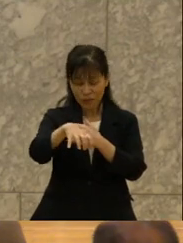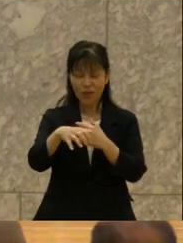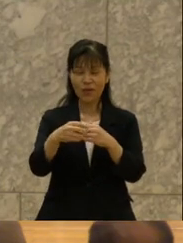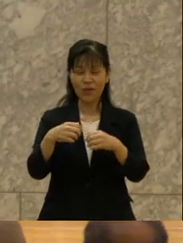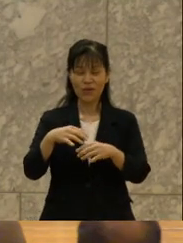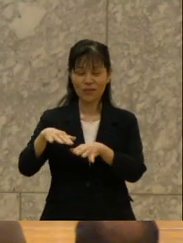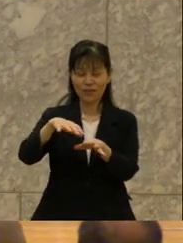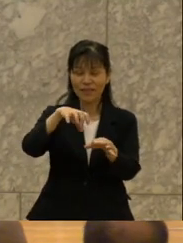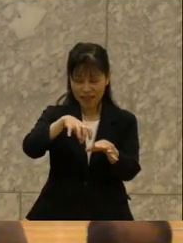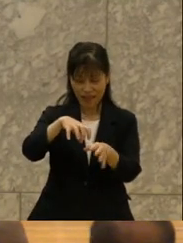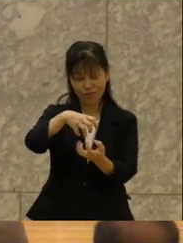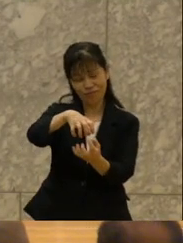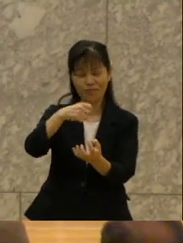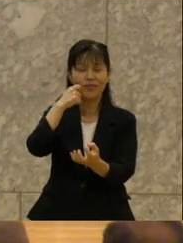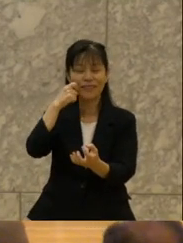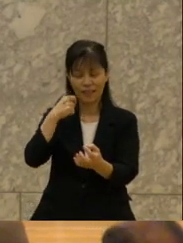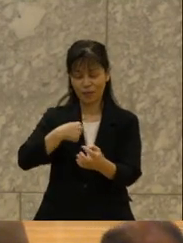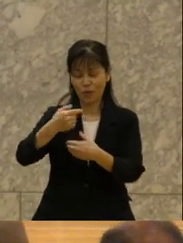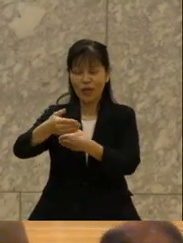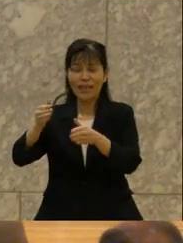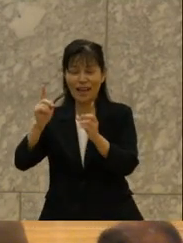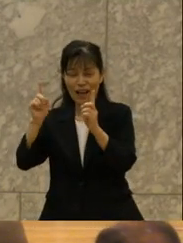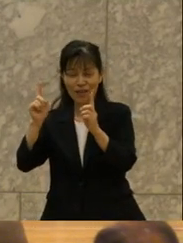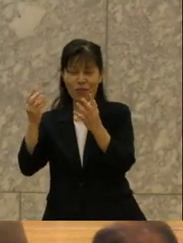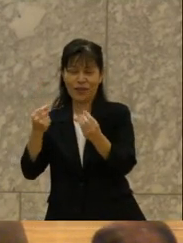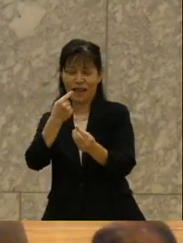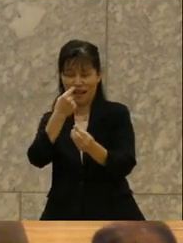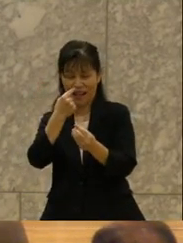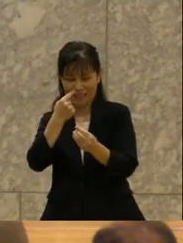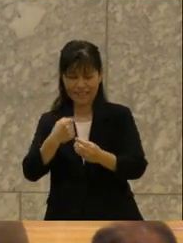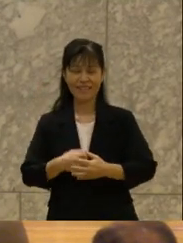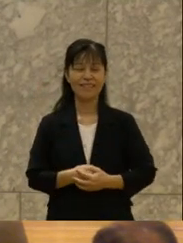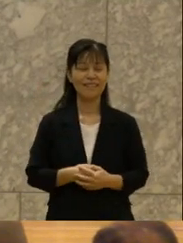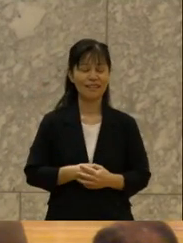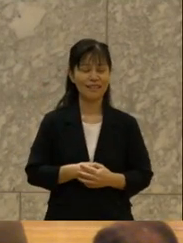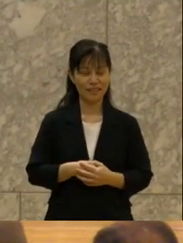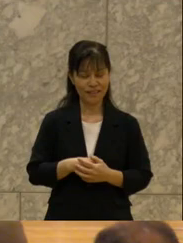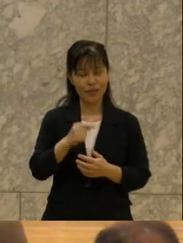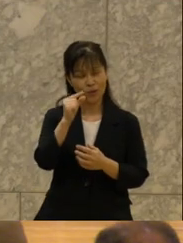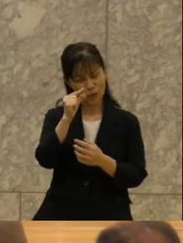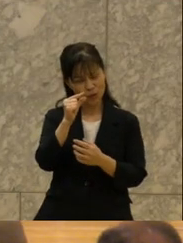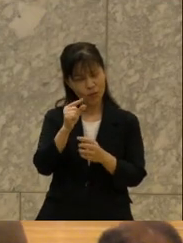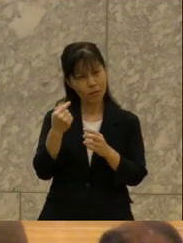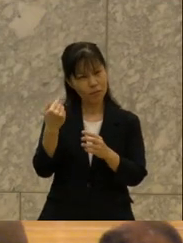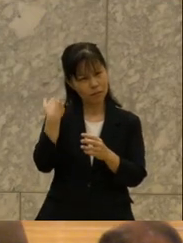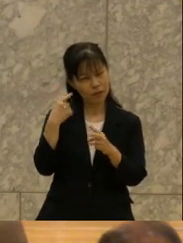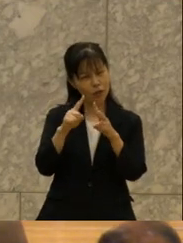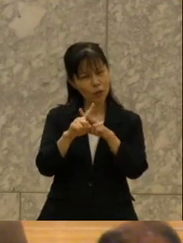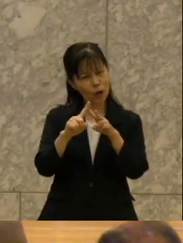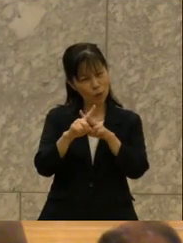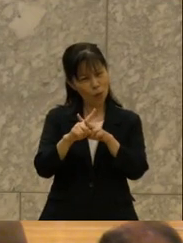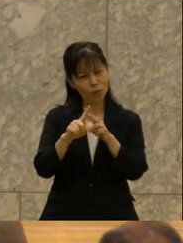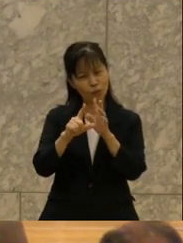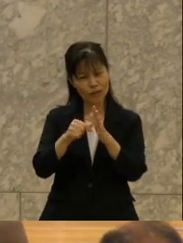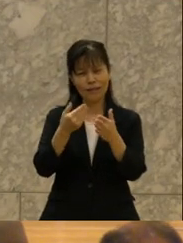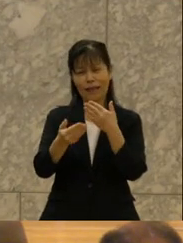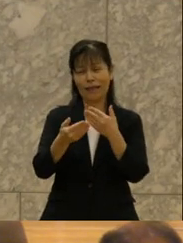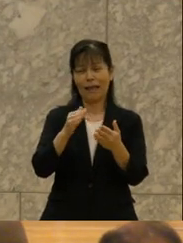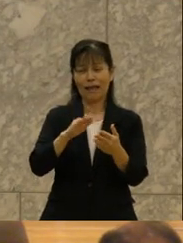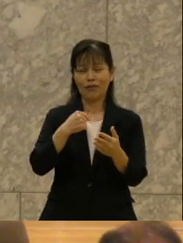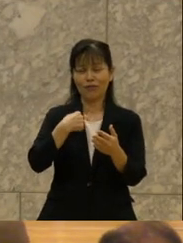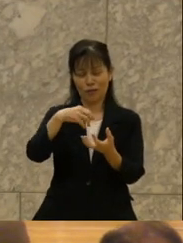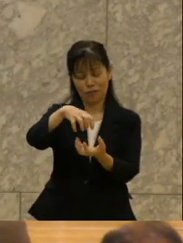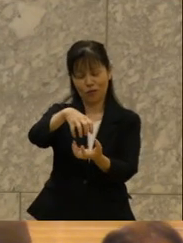ホテルの部屋で遊んでましたけど遊んでたっていうのは全然揃えれるんですかちょっとだけ小学校の頃少し触ってですね